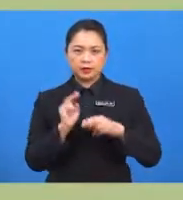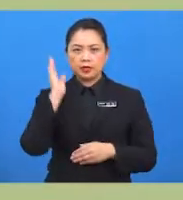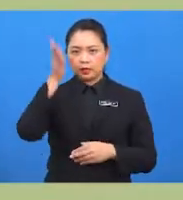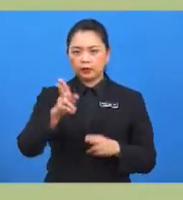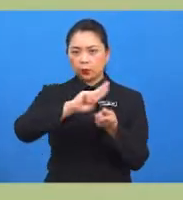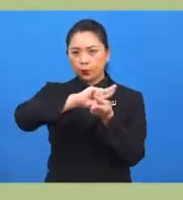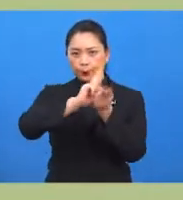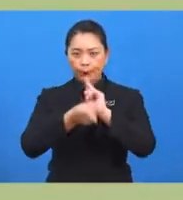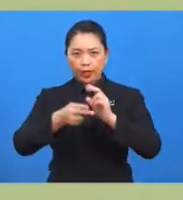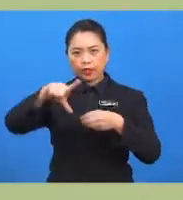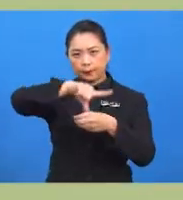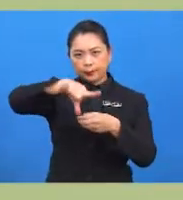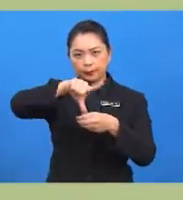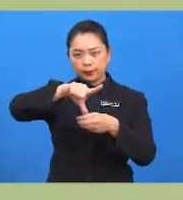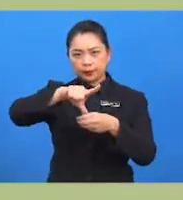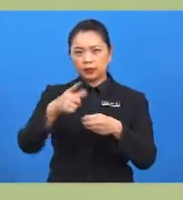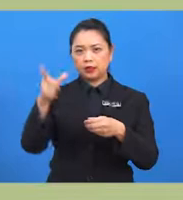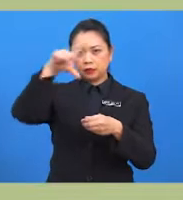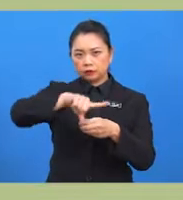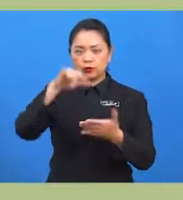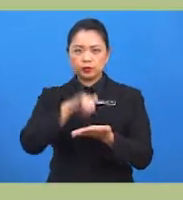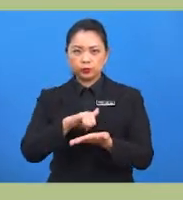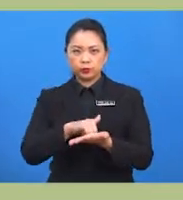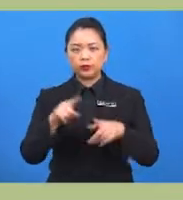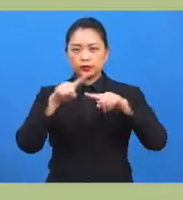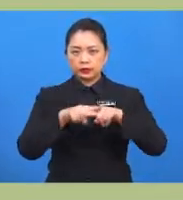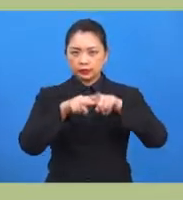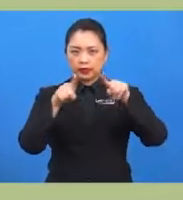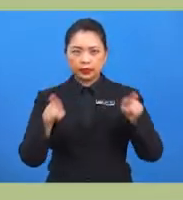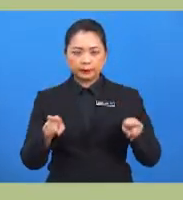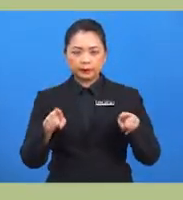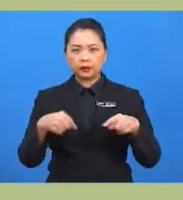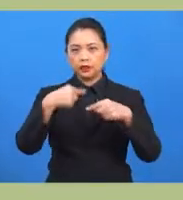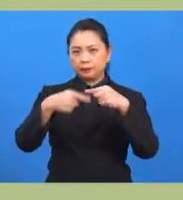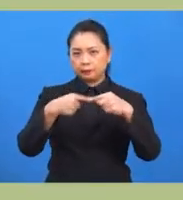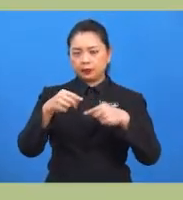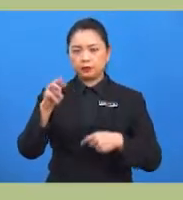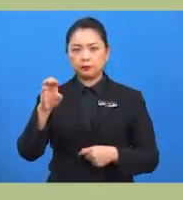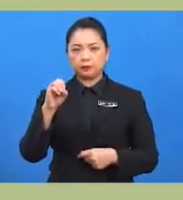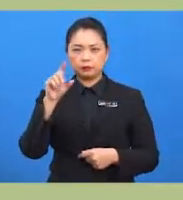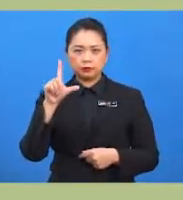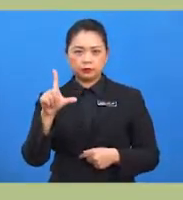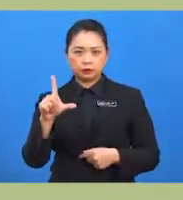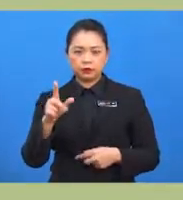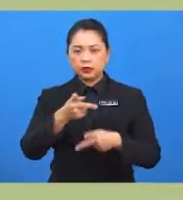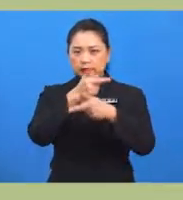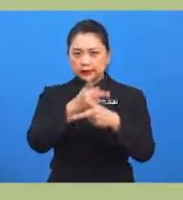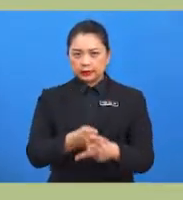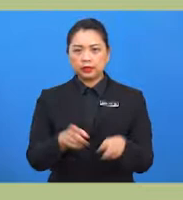mengubah kepekatan larutan tersebut Hai tetapi bilangan mol zat terlarut kekal